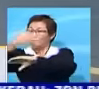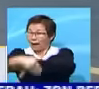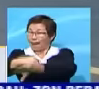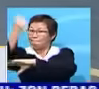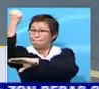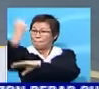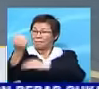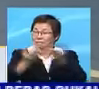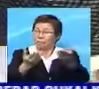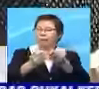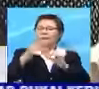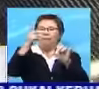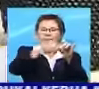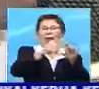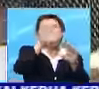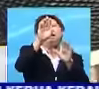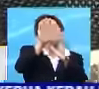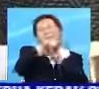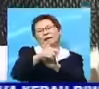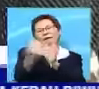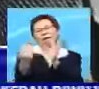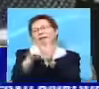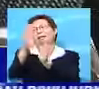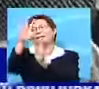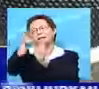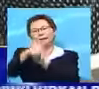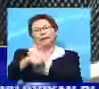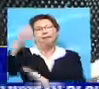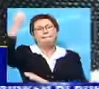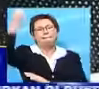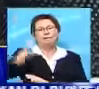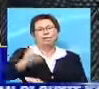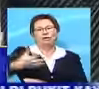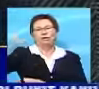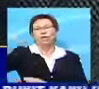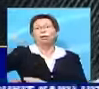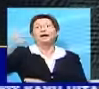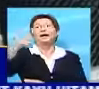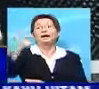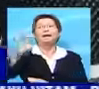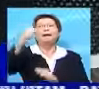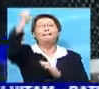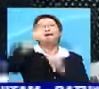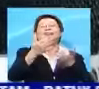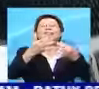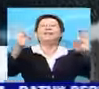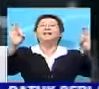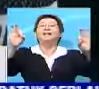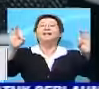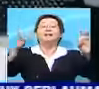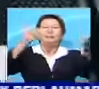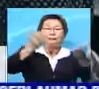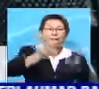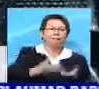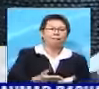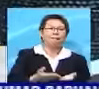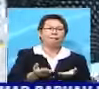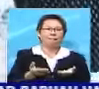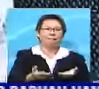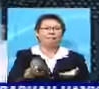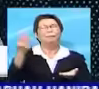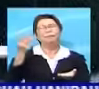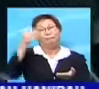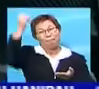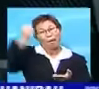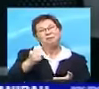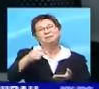mengambil penumpang setiap 5 minit. Status bas GoKL sebagai bas percuma bukan bermakna perkhidmatan bas ini biasa-biasa